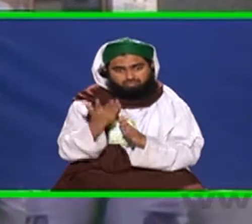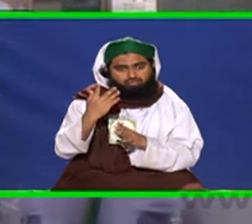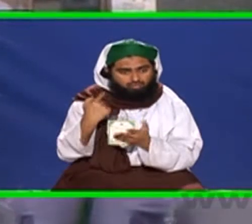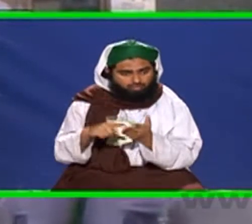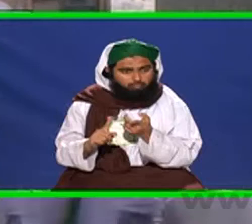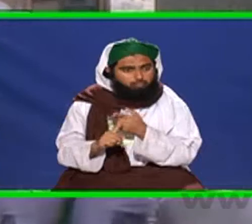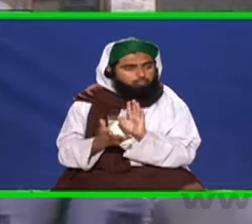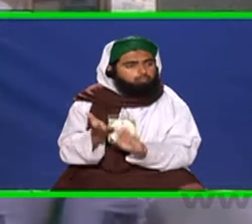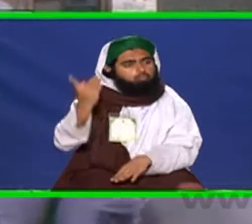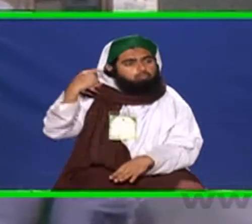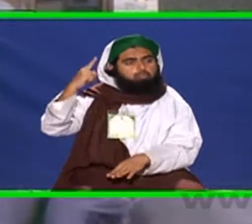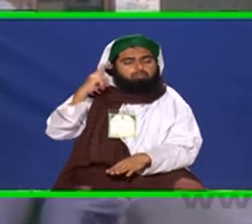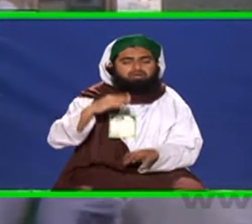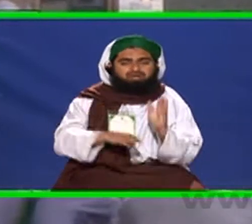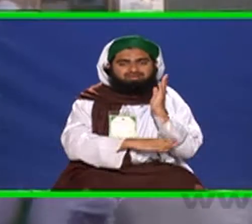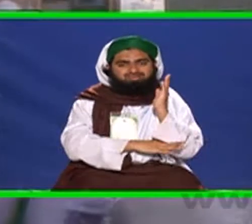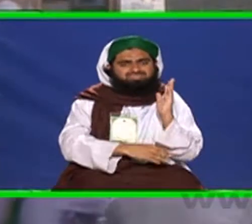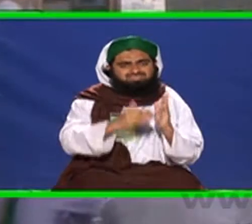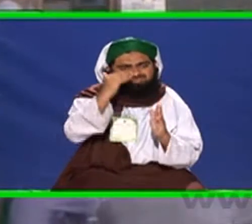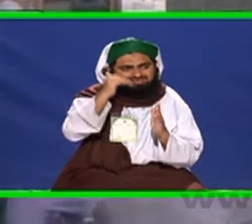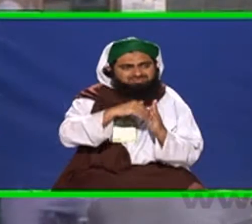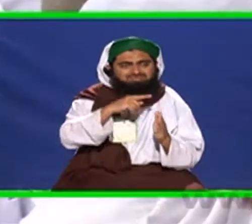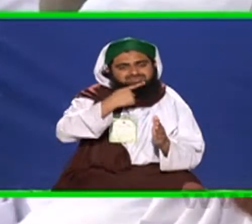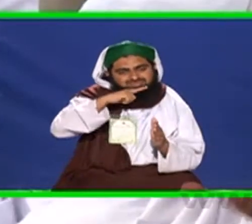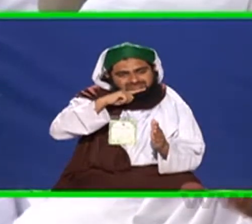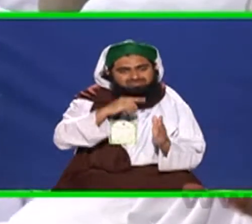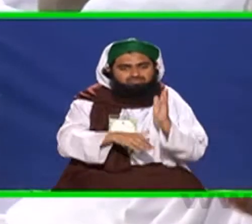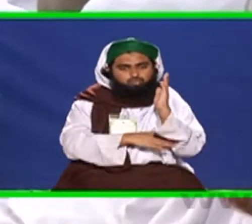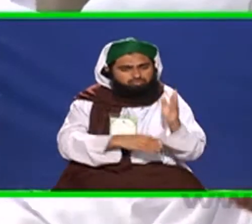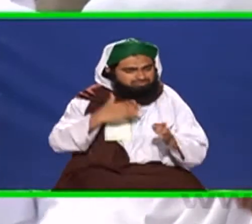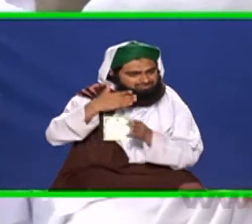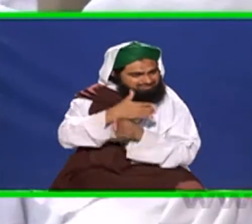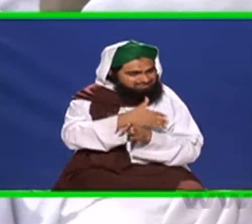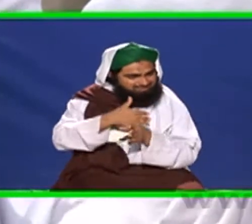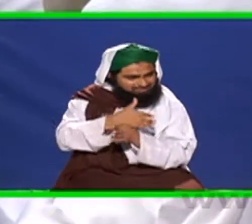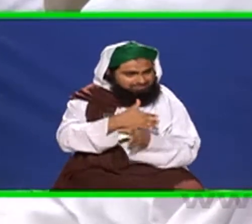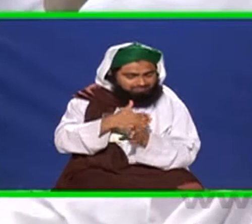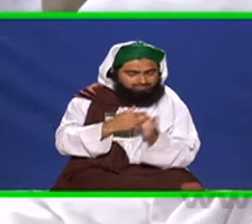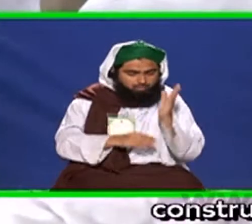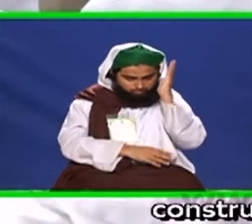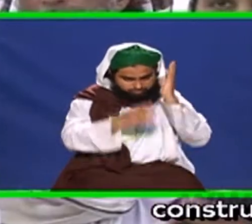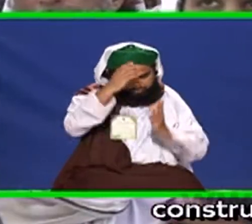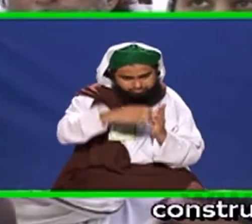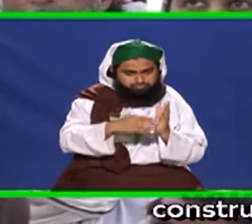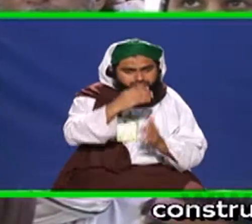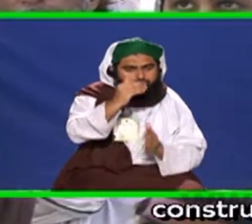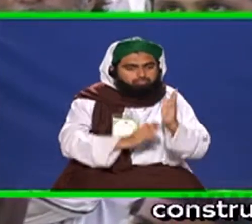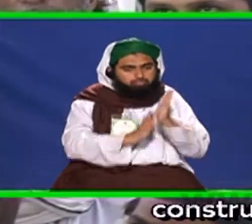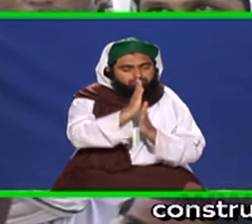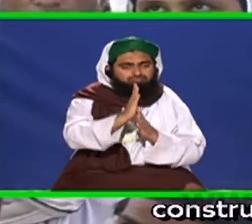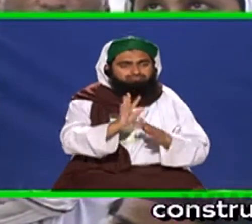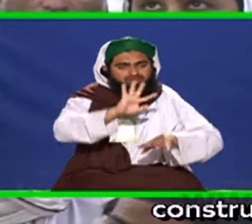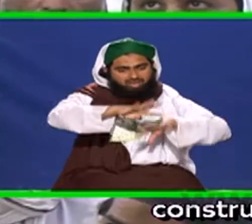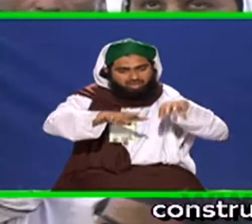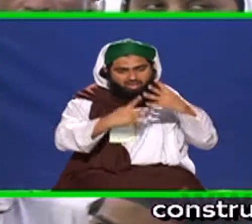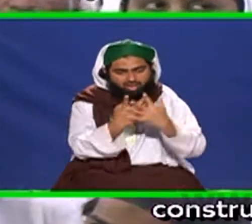मिलेगा आपको, ये गुनाह होगा आपसे मुतालबा तो नहीं होगा कि खजूर के दरख्त काट के लाओ, उसके सुकून गाड़ो